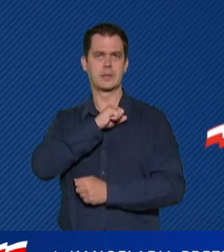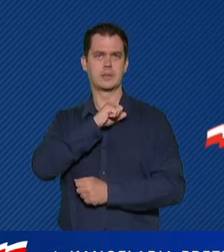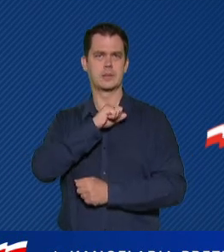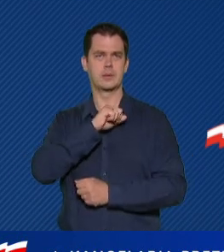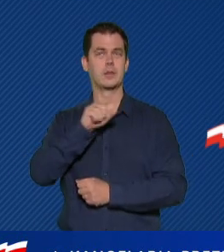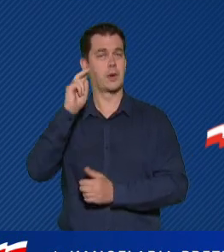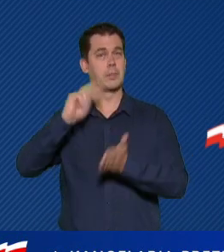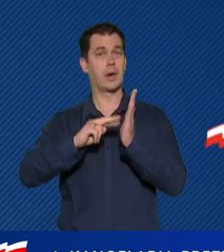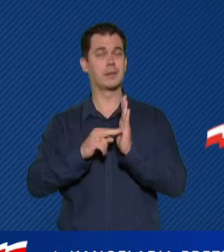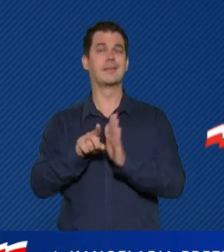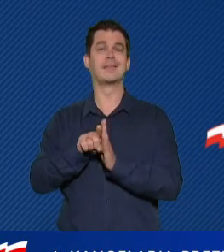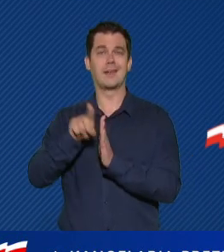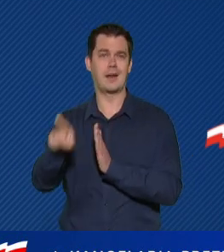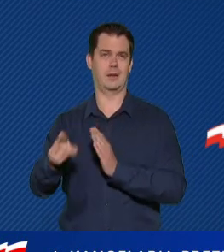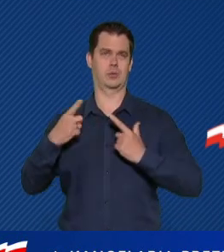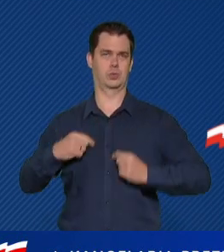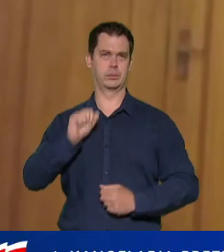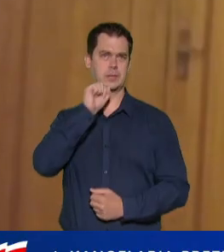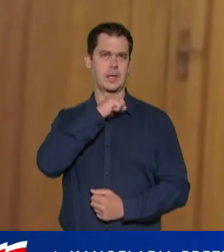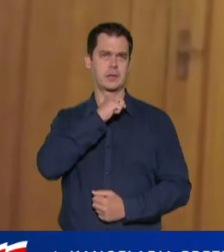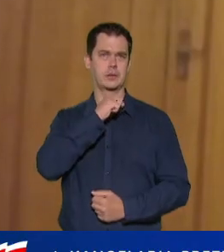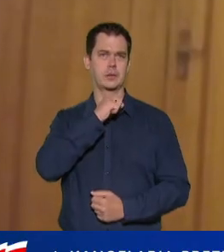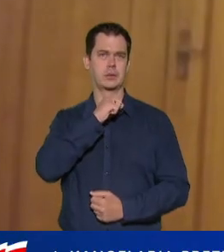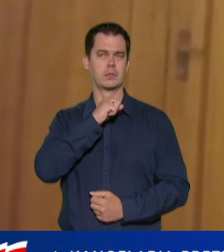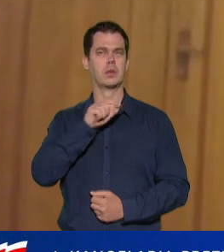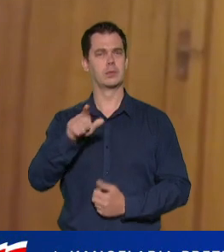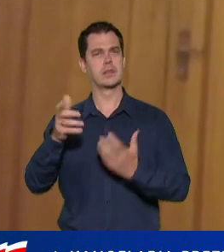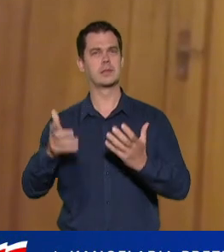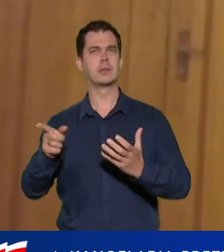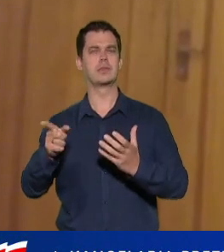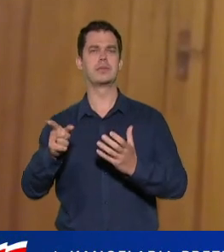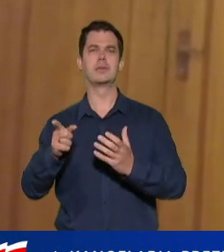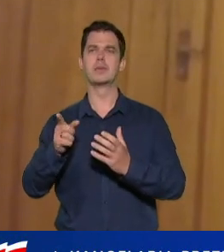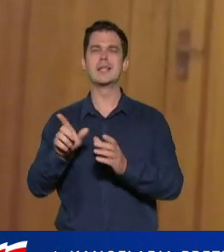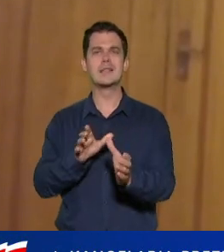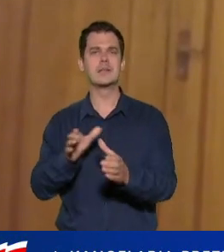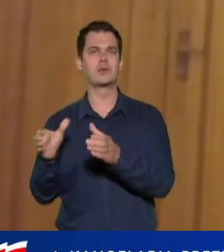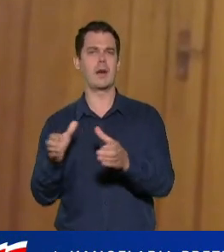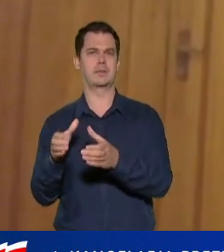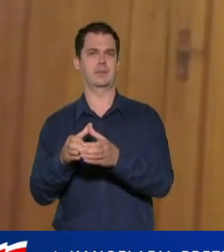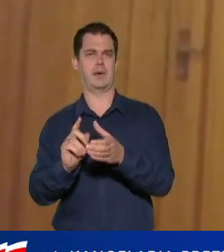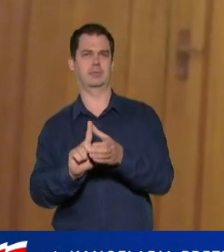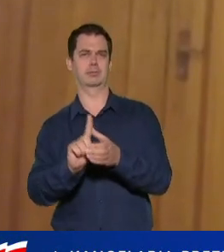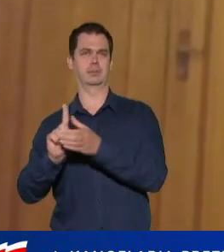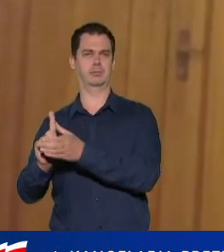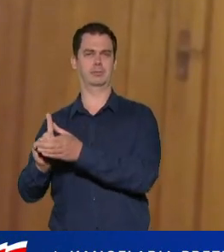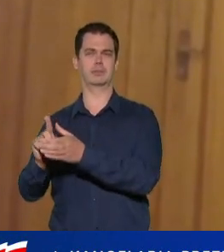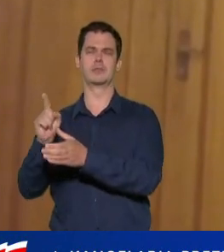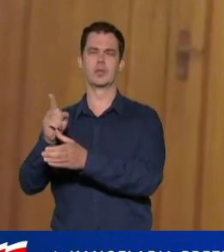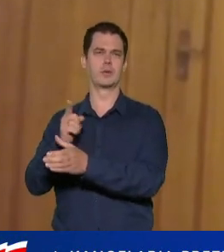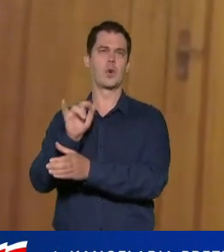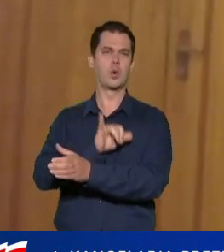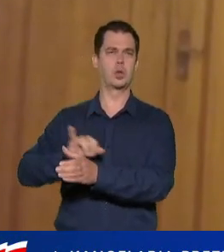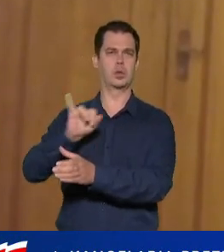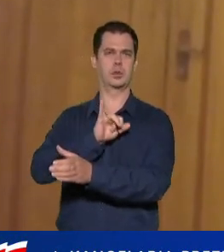w szczególności osób starszych, żeby one mogły się znajdować w samoizolacji i przez to unikać